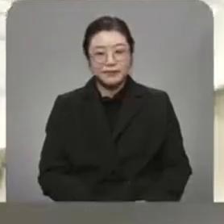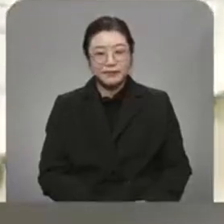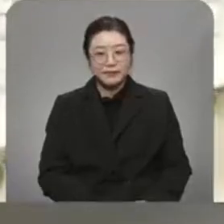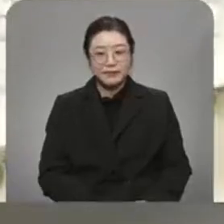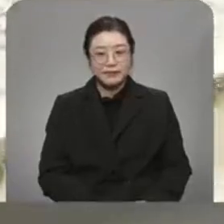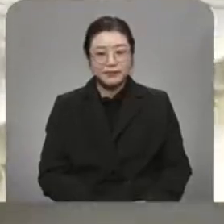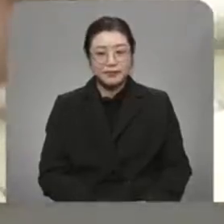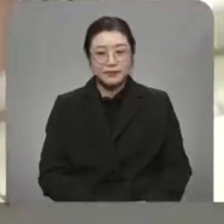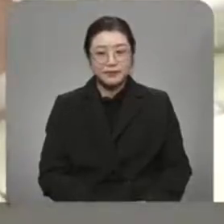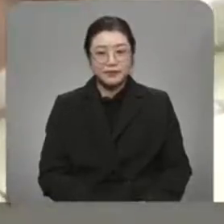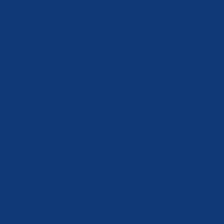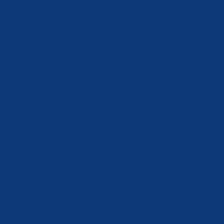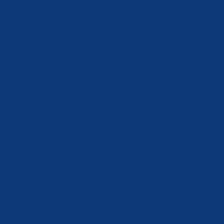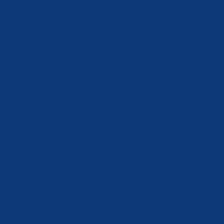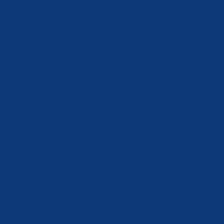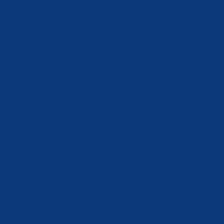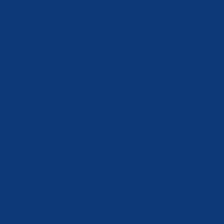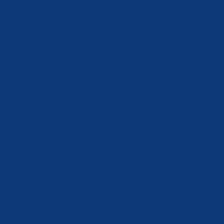김영준입니다